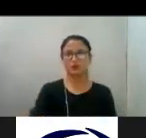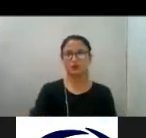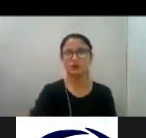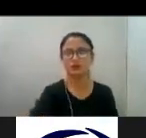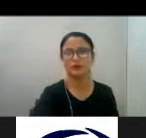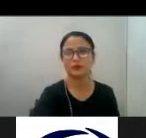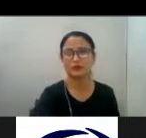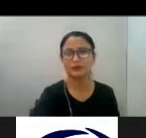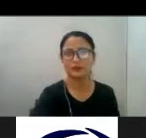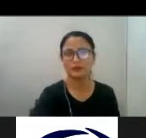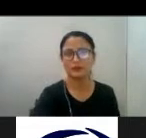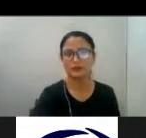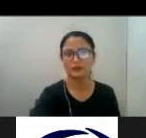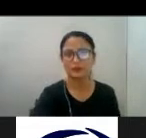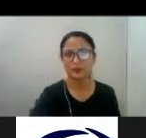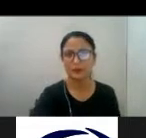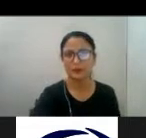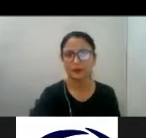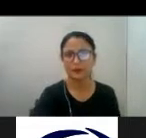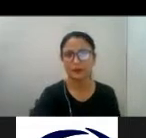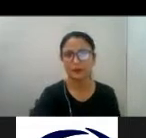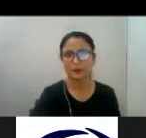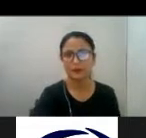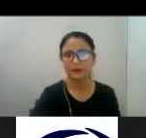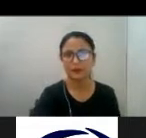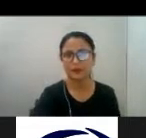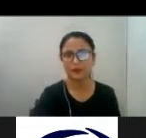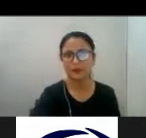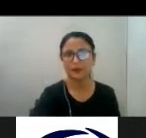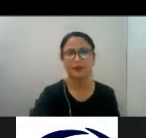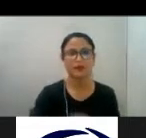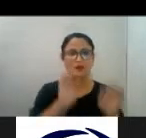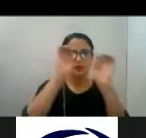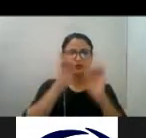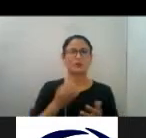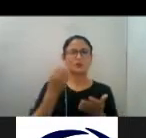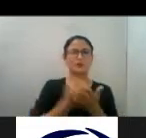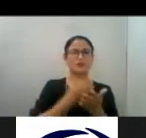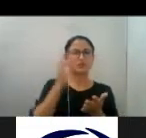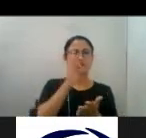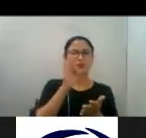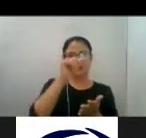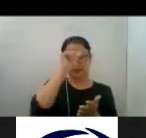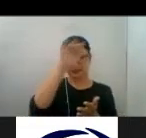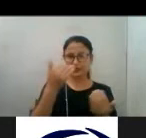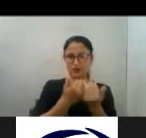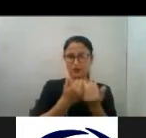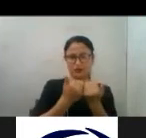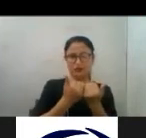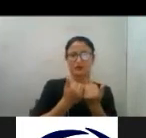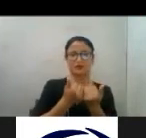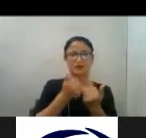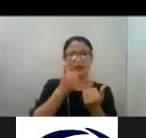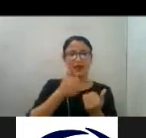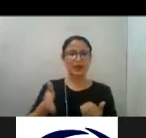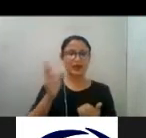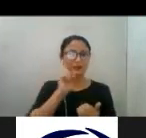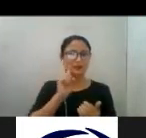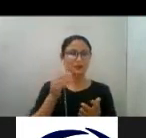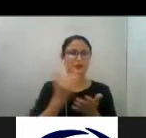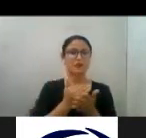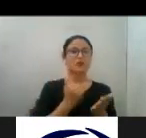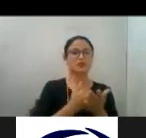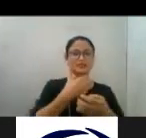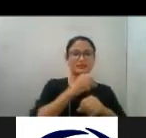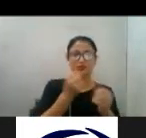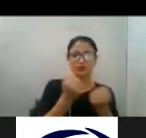यो स्टेक होल्डर समक्ष पेश गर्ने, जानकारी दिने र यसको वे फरवर्ड पनि छलफल गर्ने